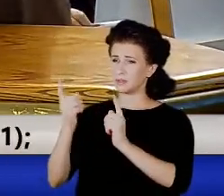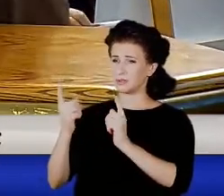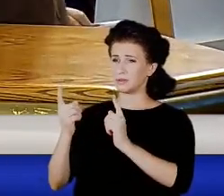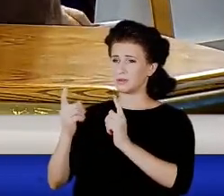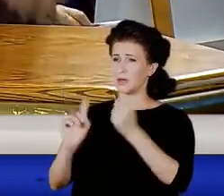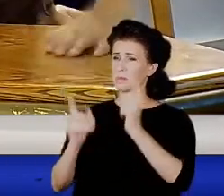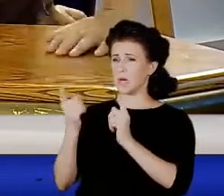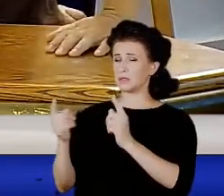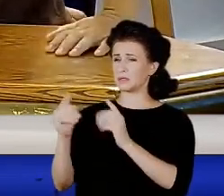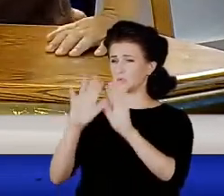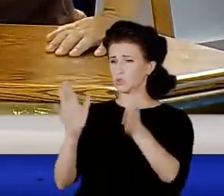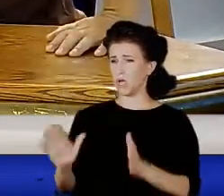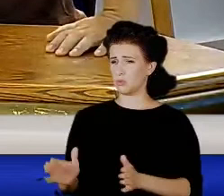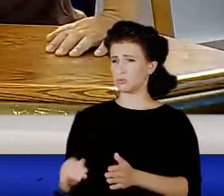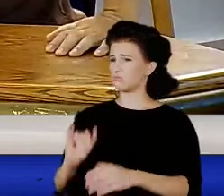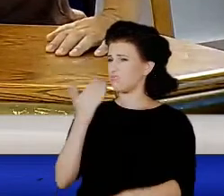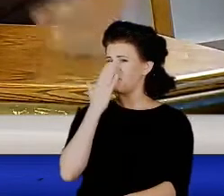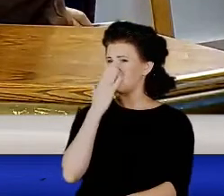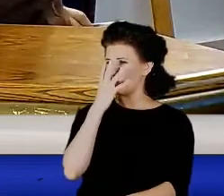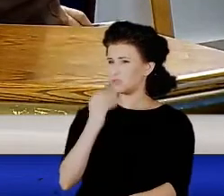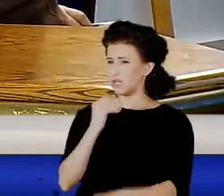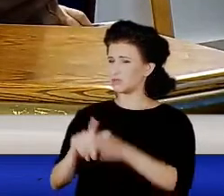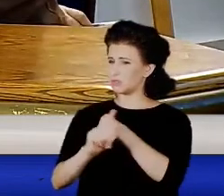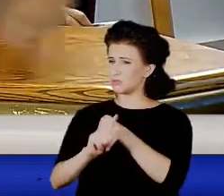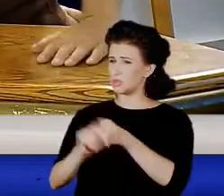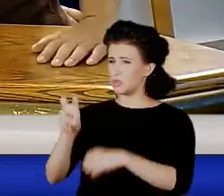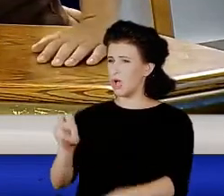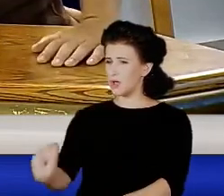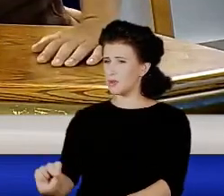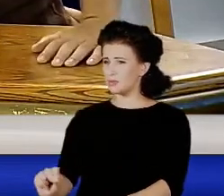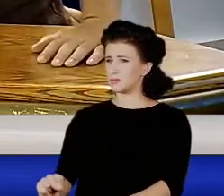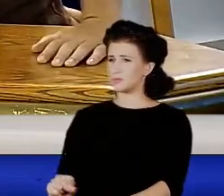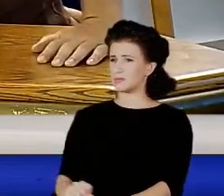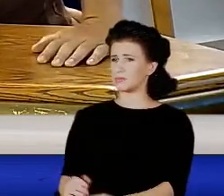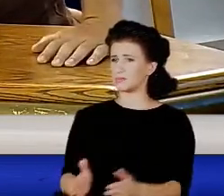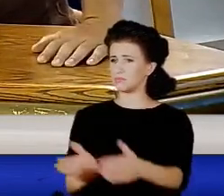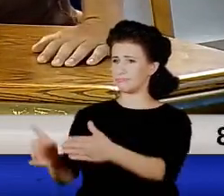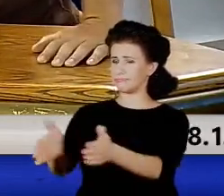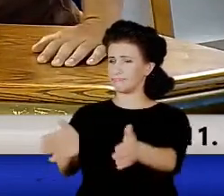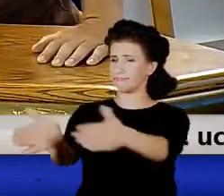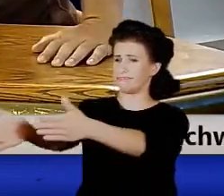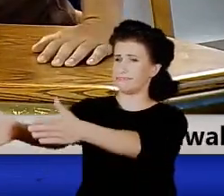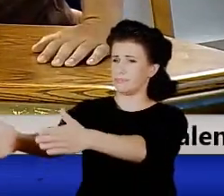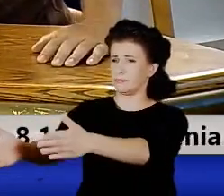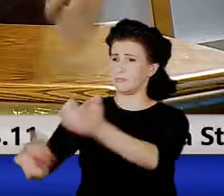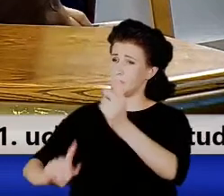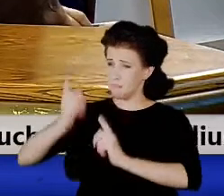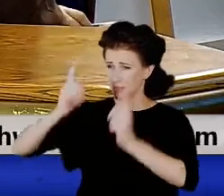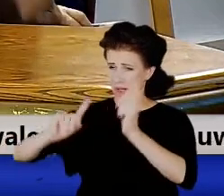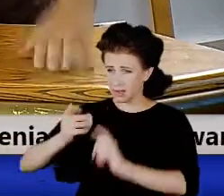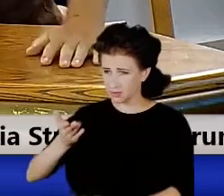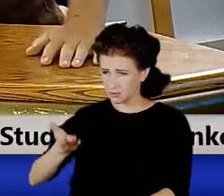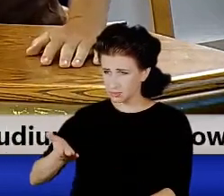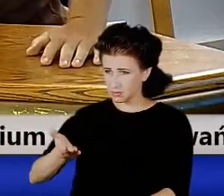kształt. I rzeczywiście składa się tam 70 hektarów, ale takiej zwartej bryły wcale nie będzie tak dużo. Mówiliśmy o tym bardzo wyraźnie, to